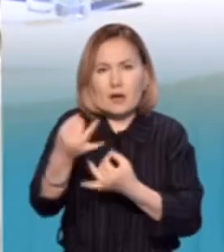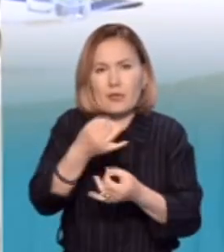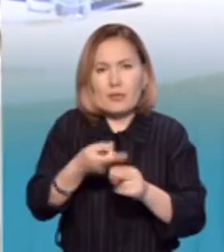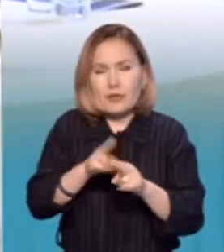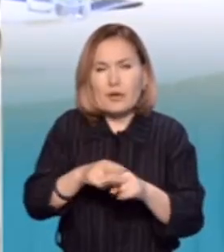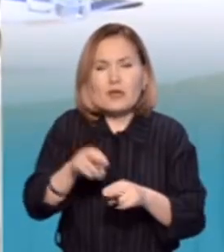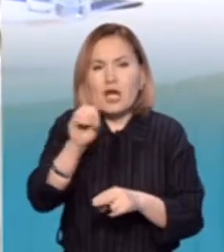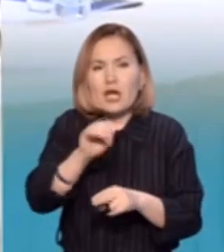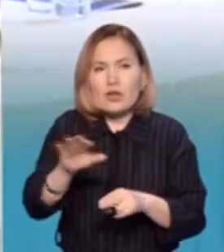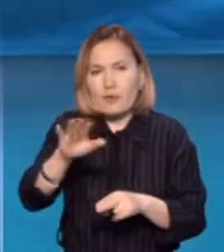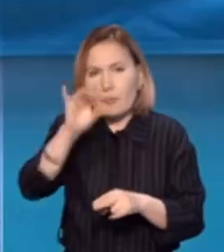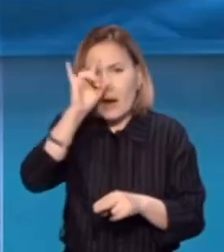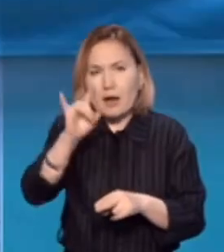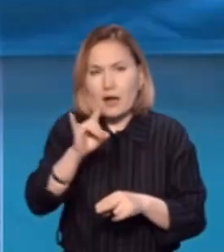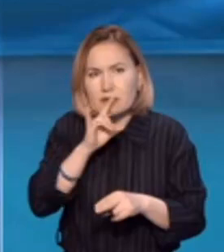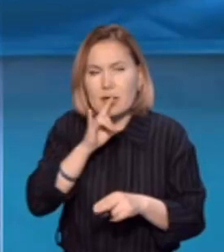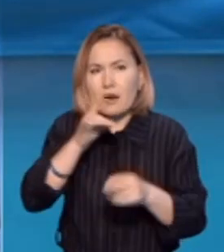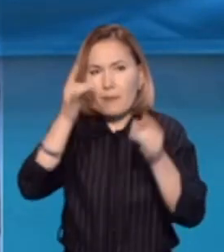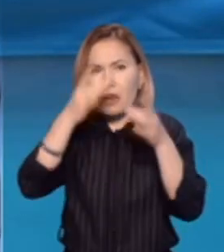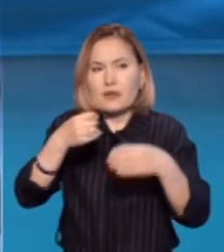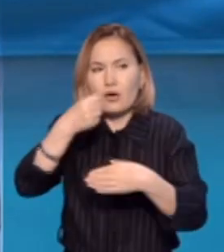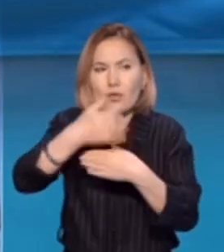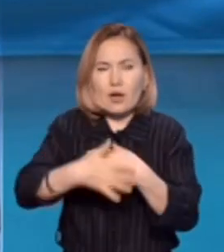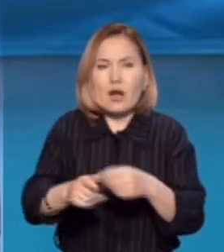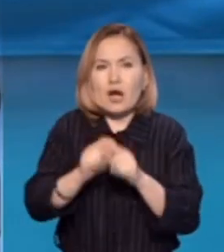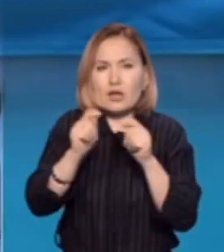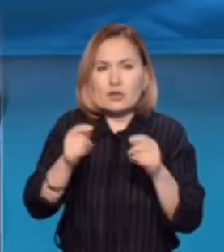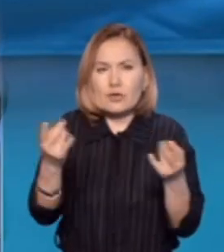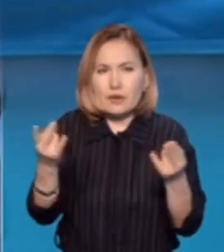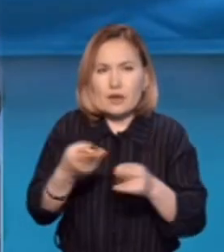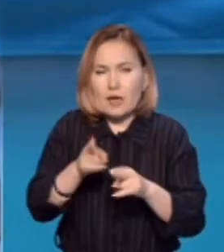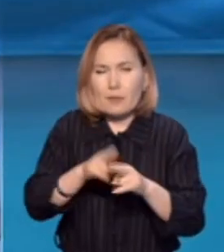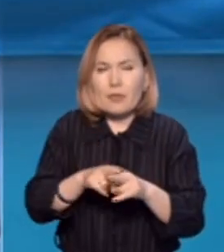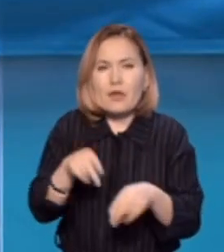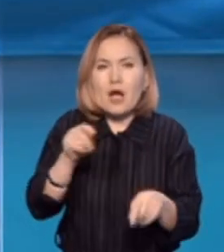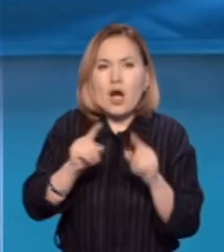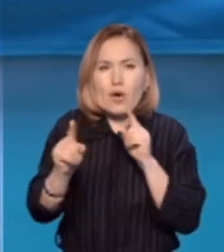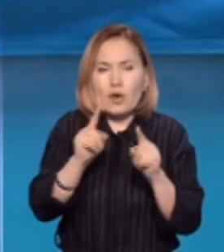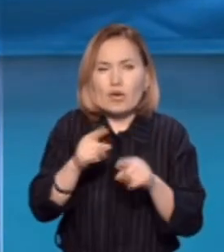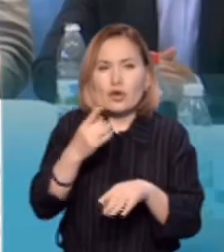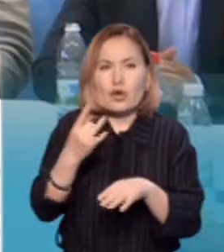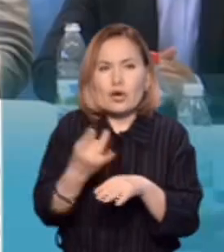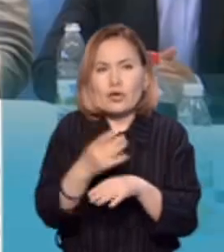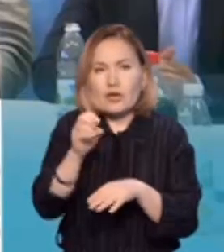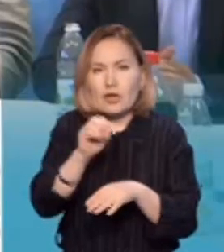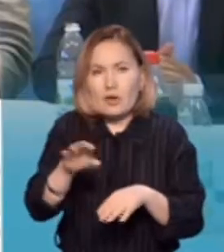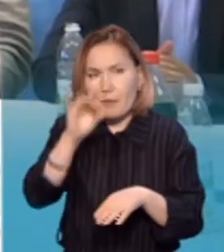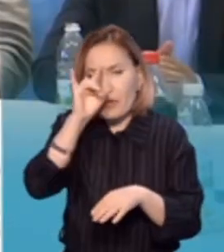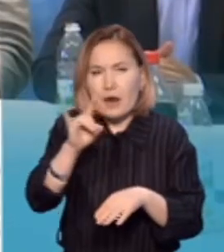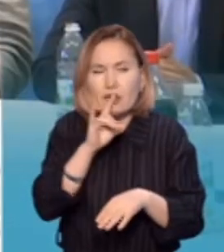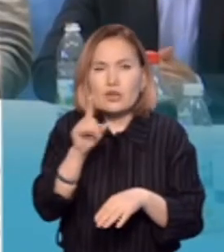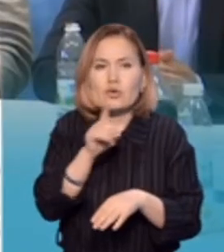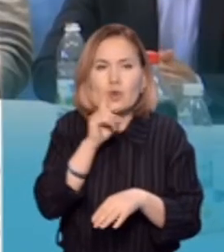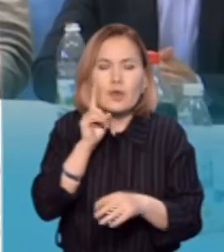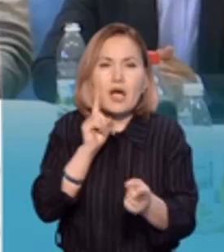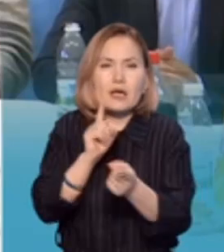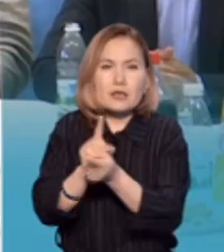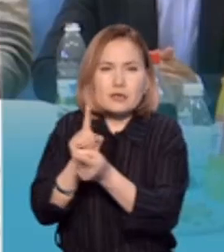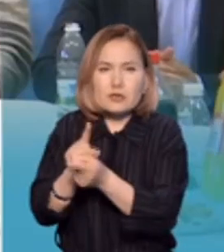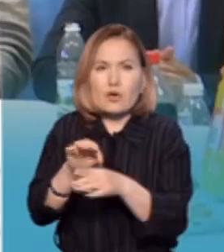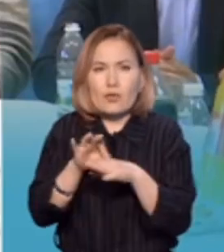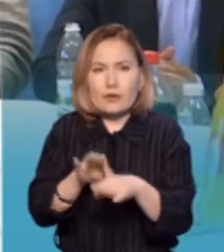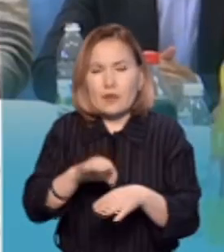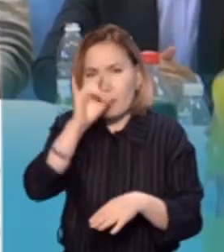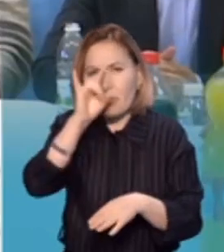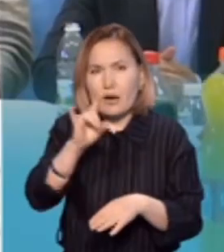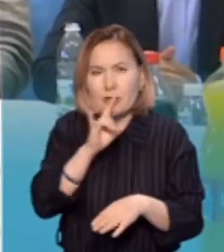құрлықта қазақ мәдени орталықтарын көптеп ашу қажеттігін айтты. Құрылтай аясында тұңғыш рет Еуропадағы қазақ жастарымен кездесу өтті.